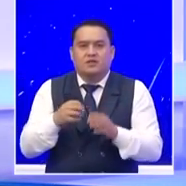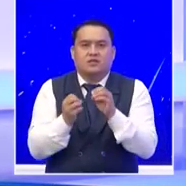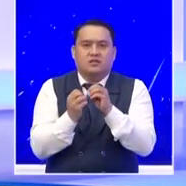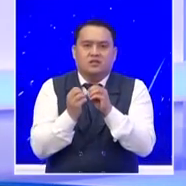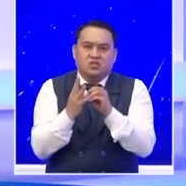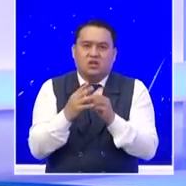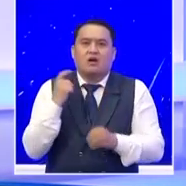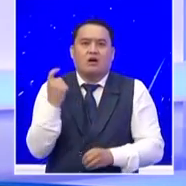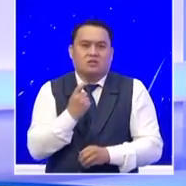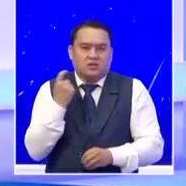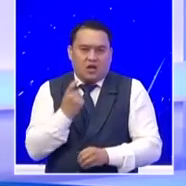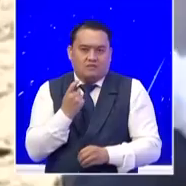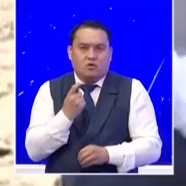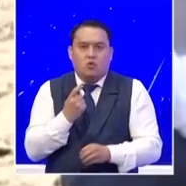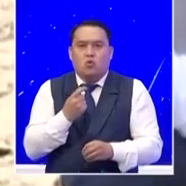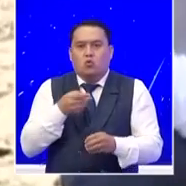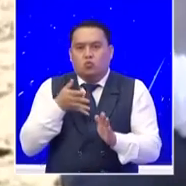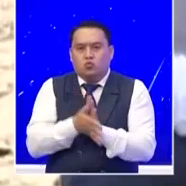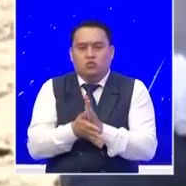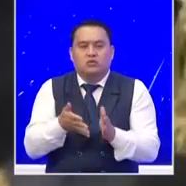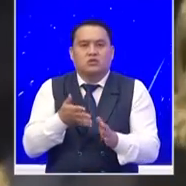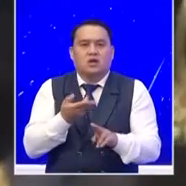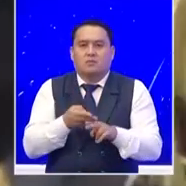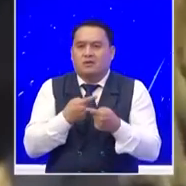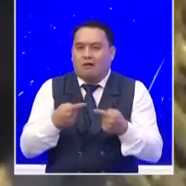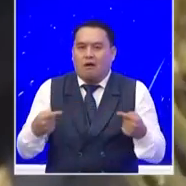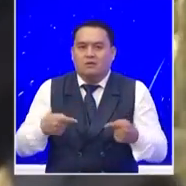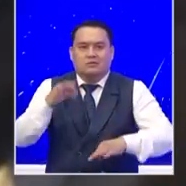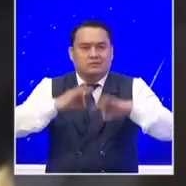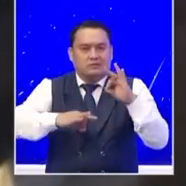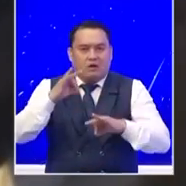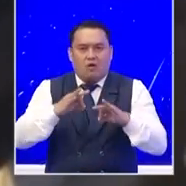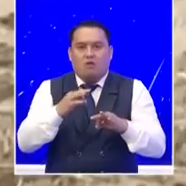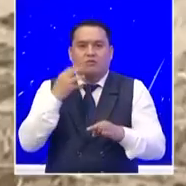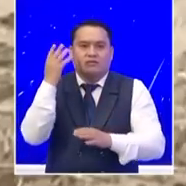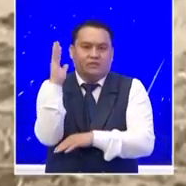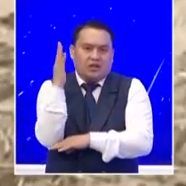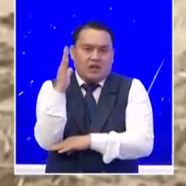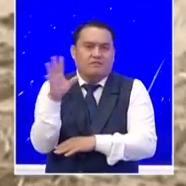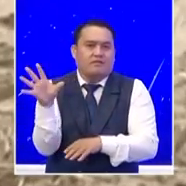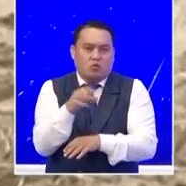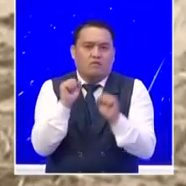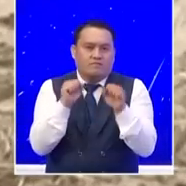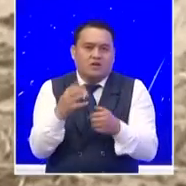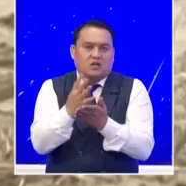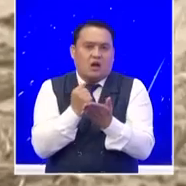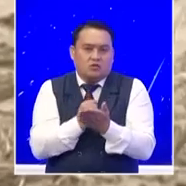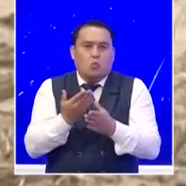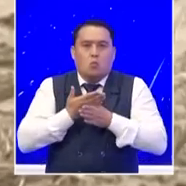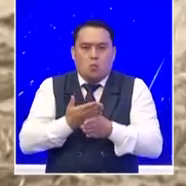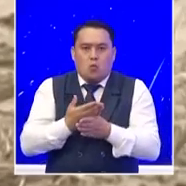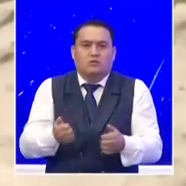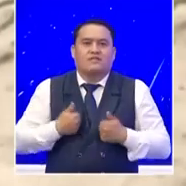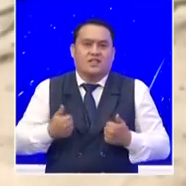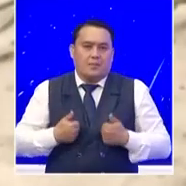земли 14 фермеров. У всех разный ущерб. От града сильно пострадали и фруктовые деревья. Пока есть возможность сохранить их с помощью